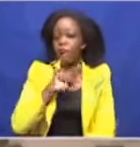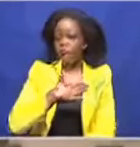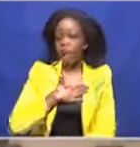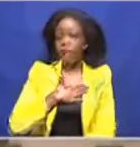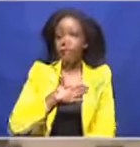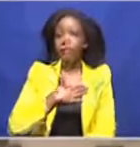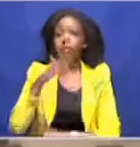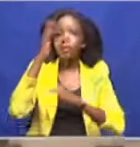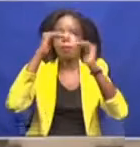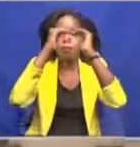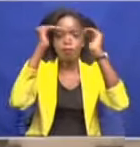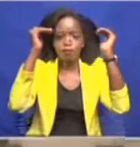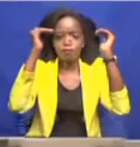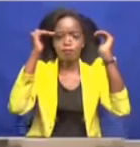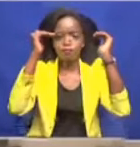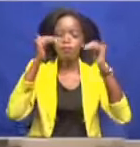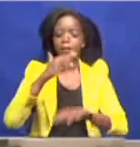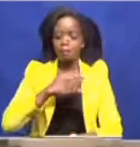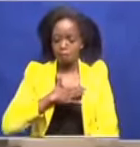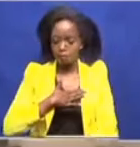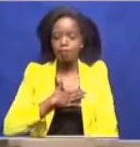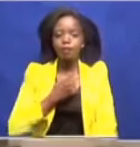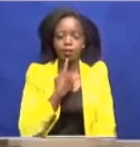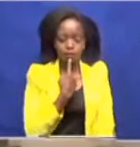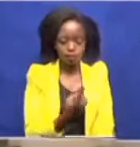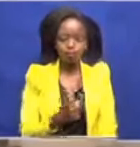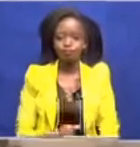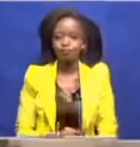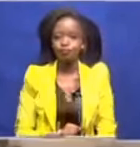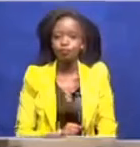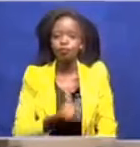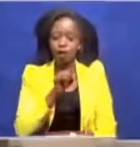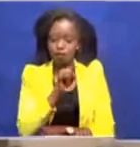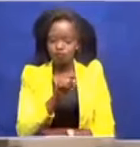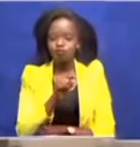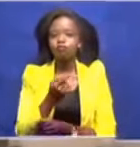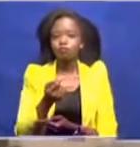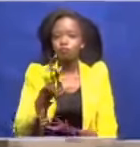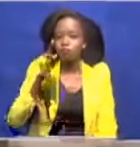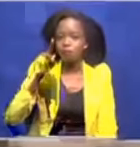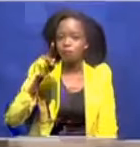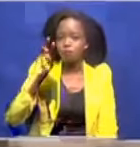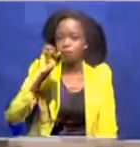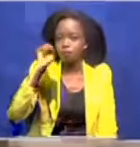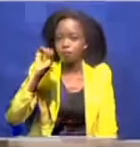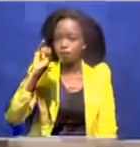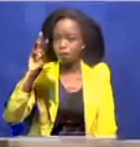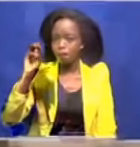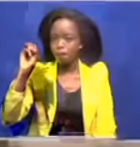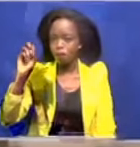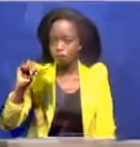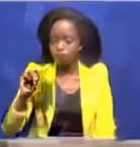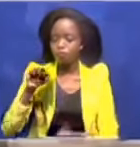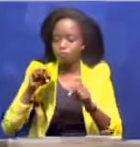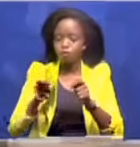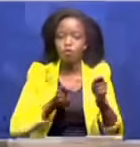aliye binguni. Nami nakuambia, wewe ndiwe Petro, na juu ya mwamba